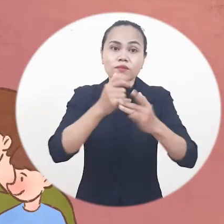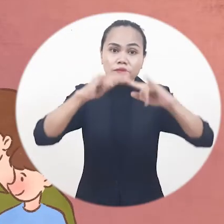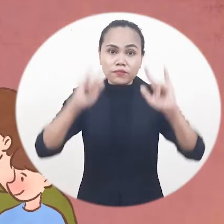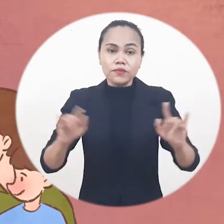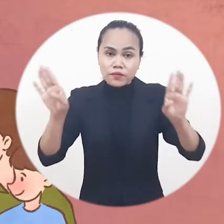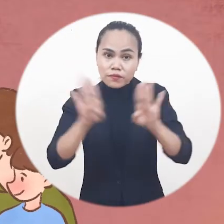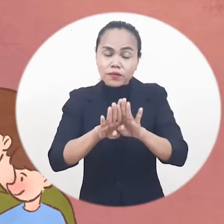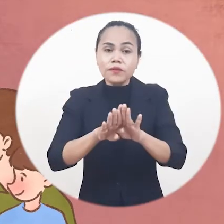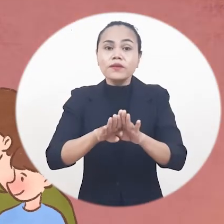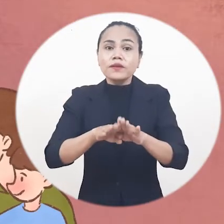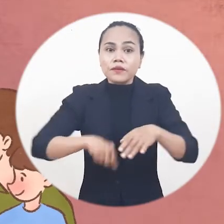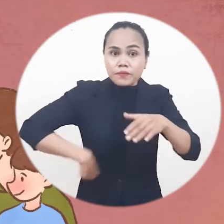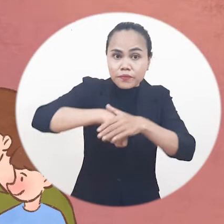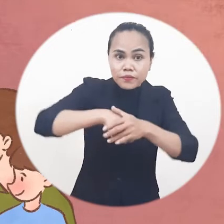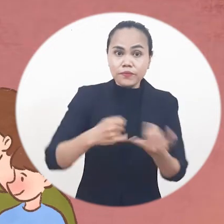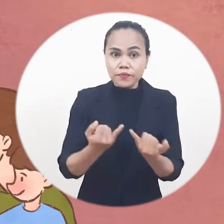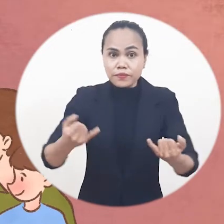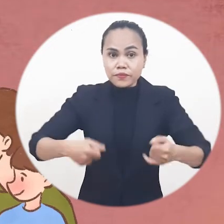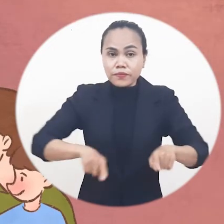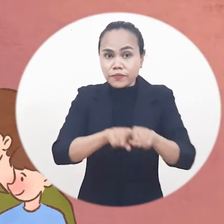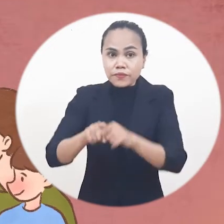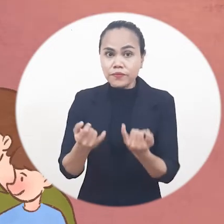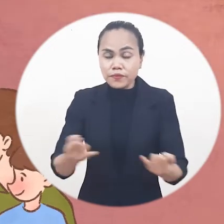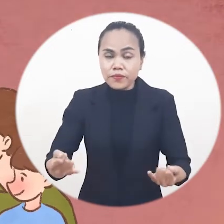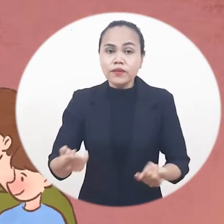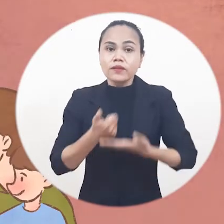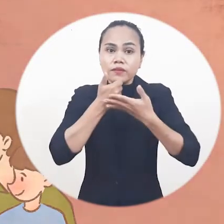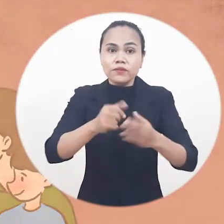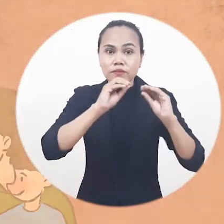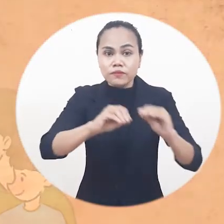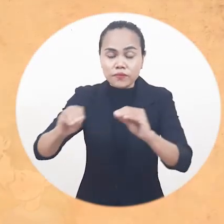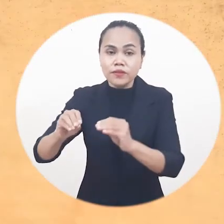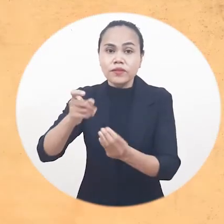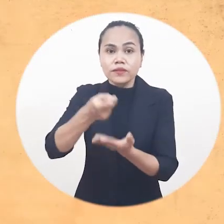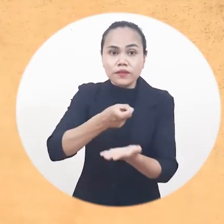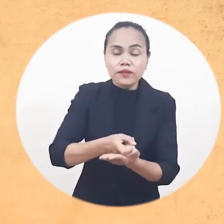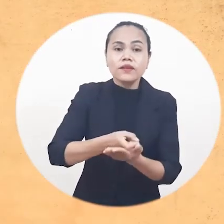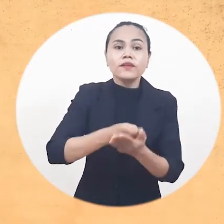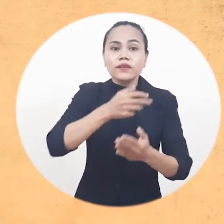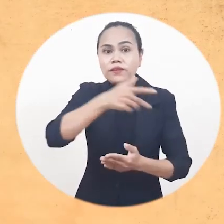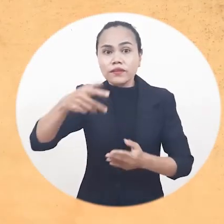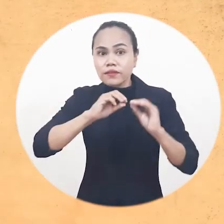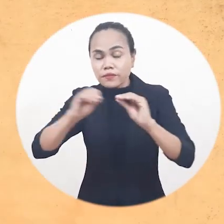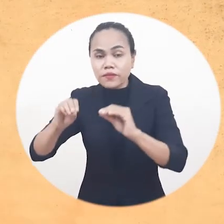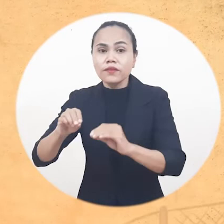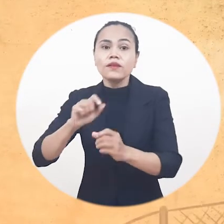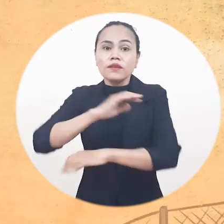lasสามนะครับ